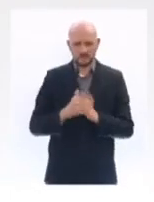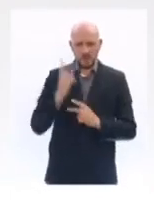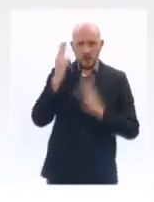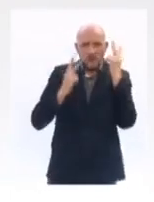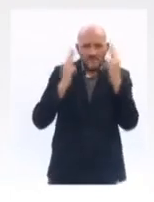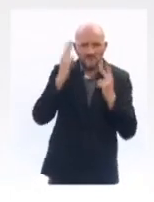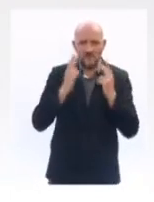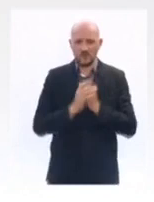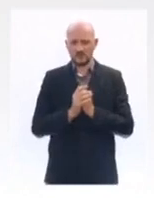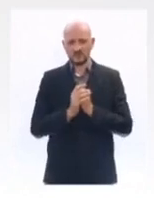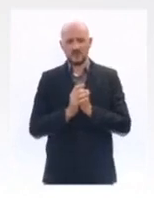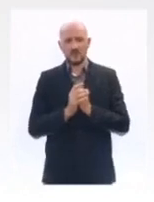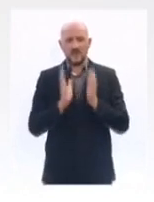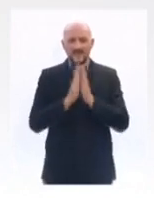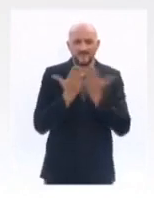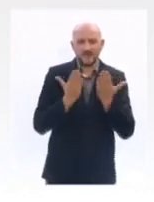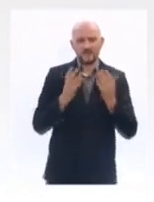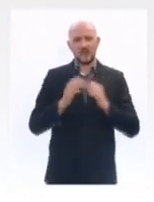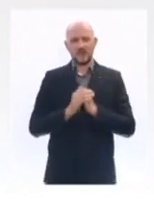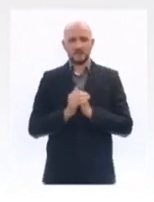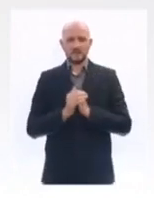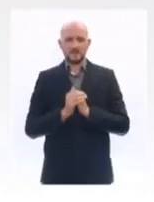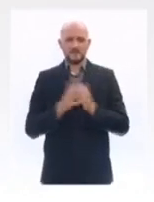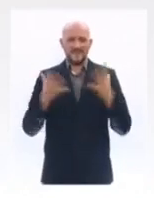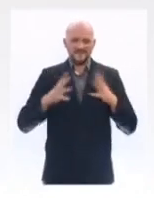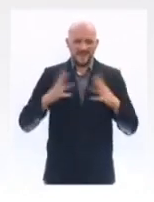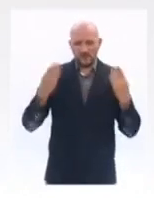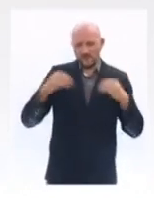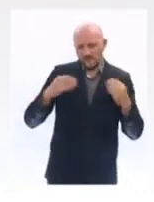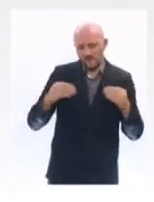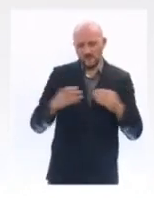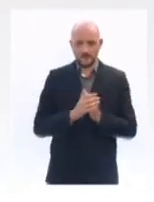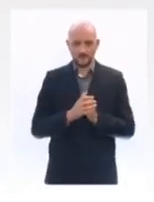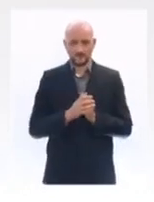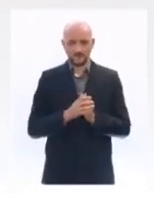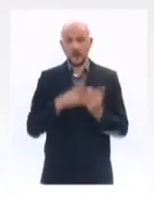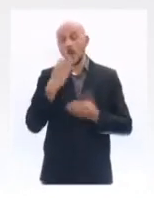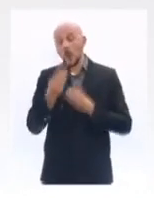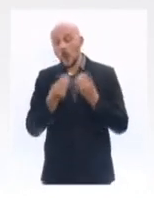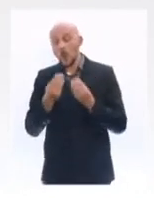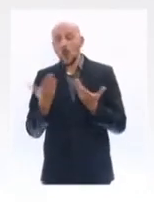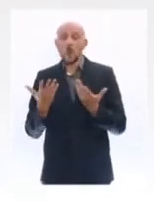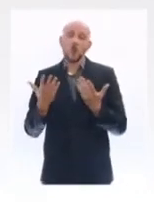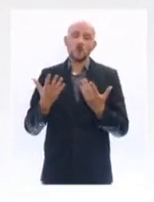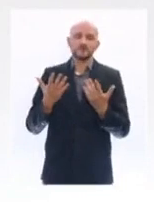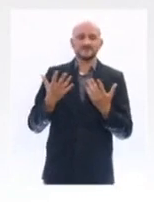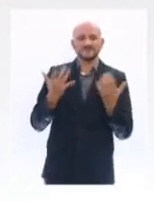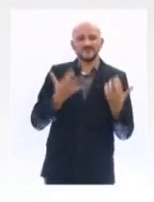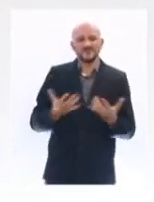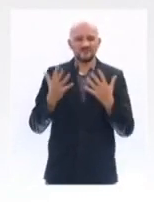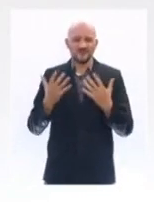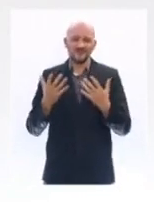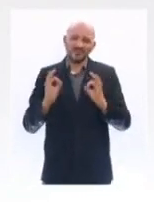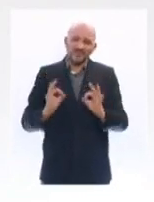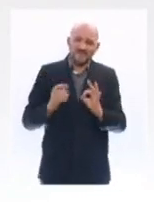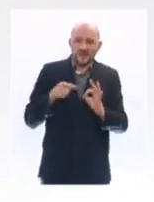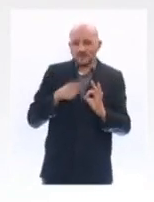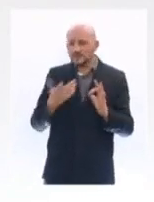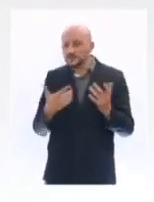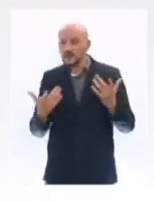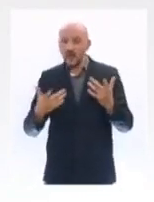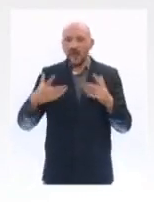ce dispositif afin que tous les cas de figure soient couverts. Toutes les entreprises et tous les commerces